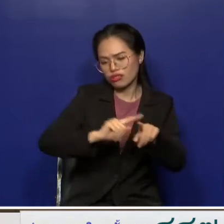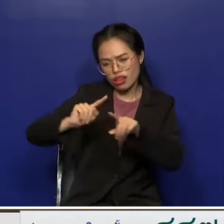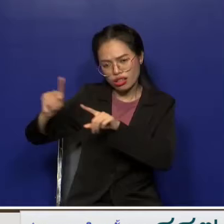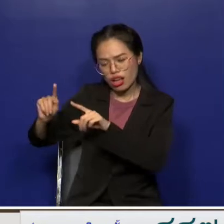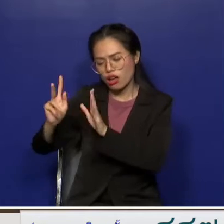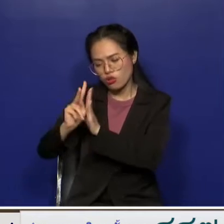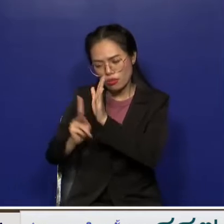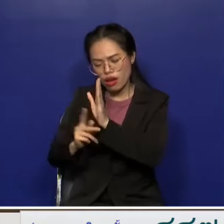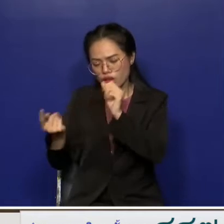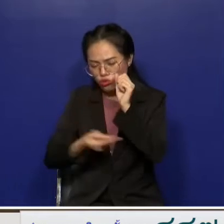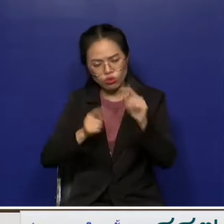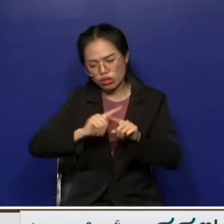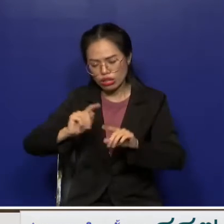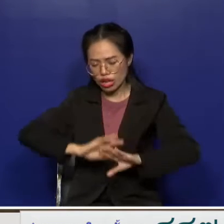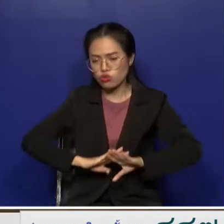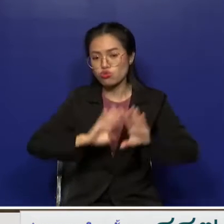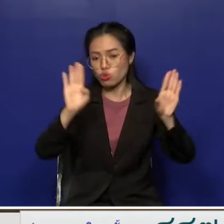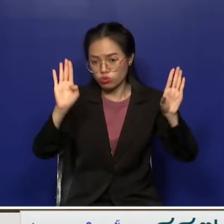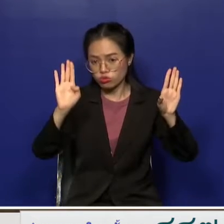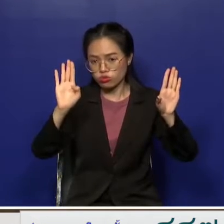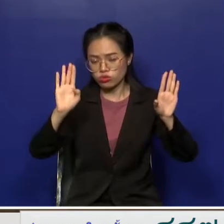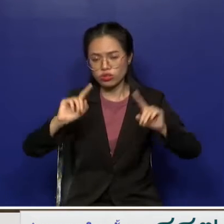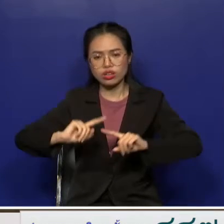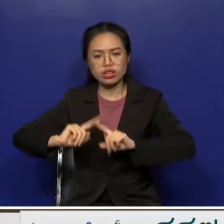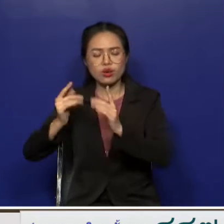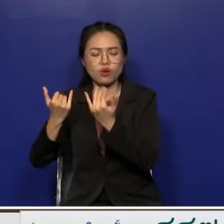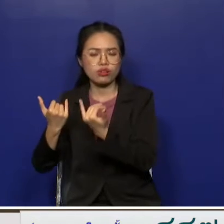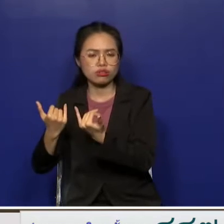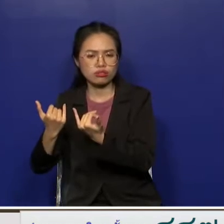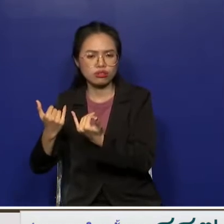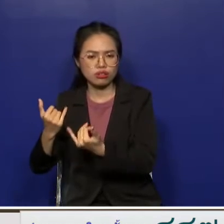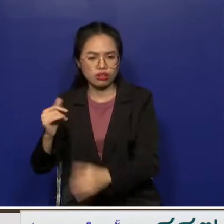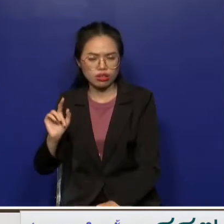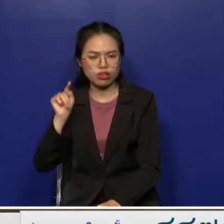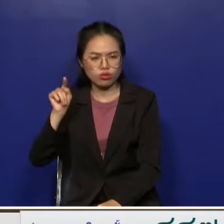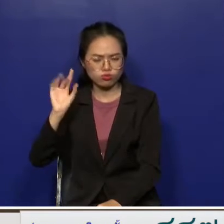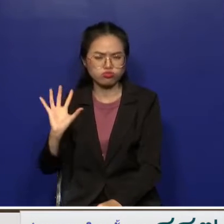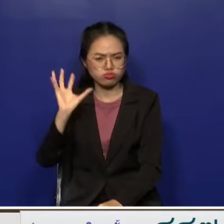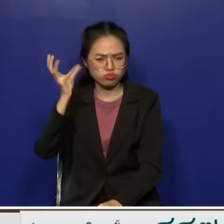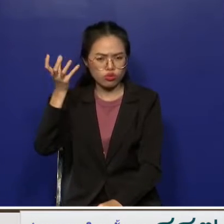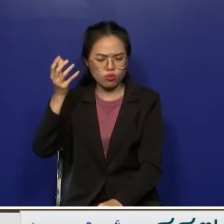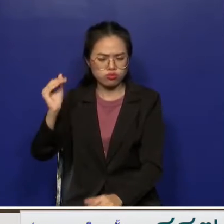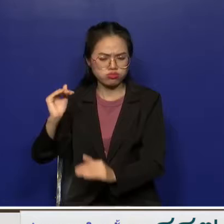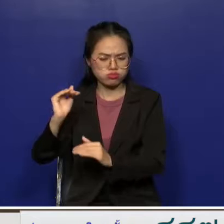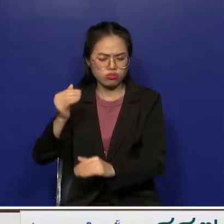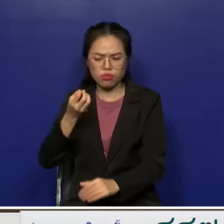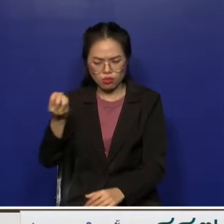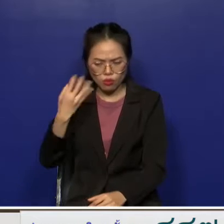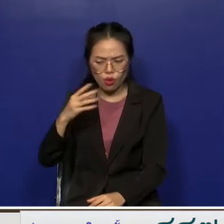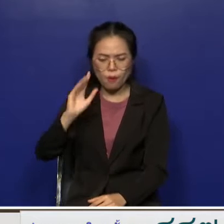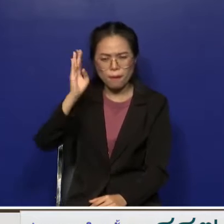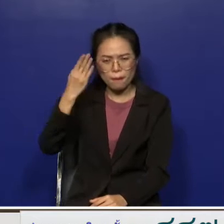และบทลงโทษต่างๆตลอดจนในหลักสากลแล้วพืชกระท่อมไม่ใช่ยาเสพติดประเภท5นะครับต